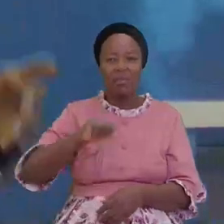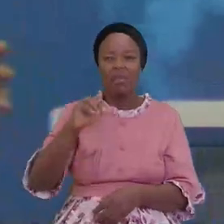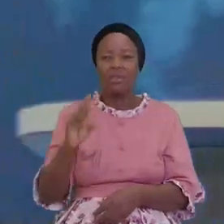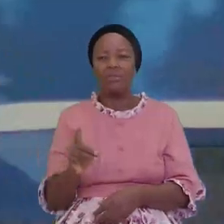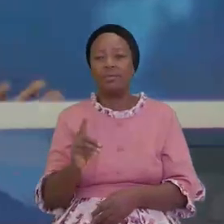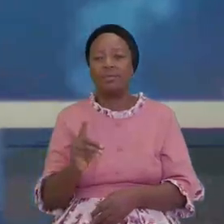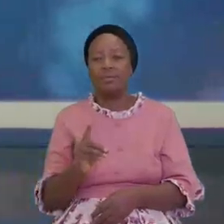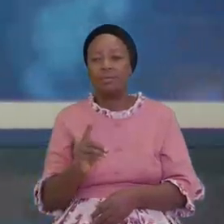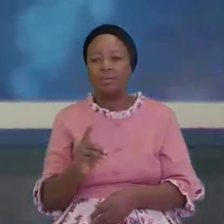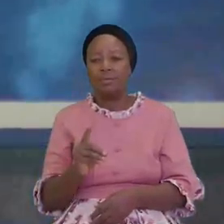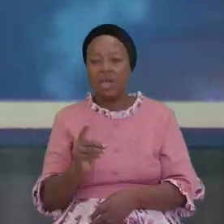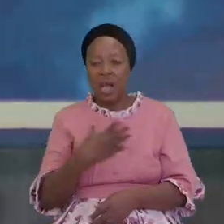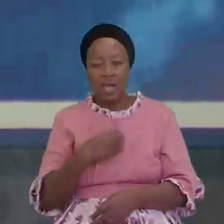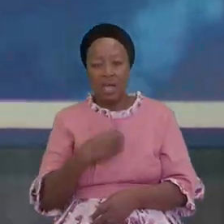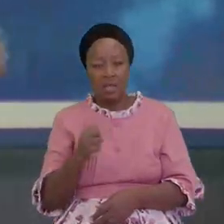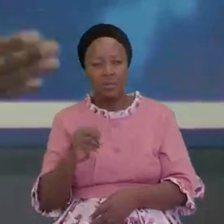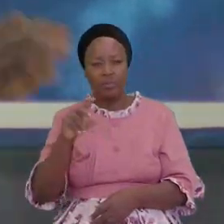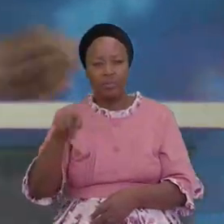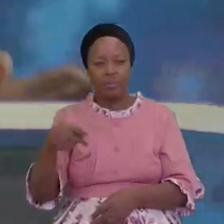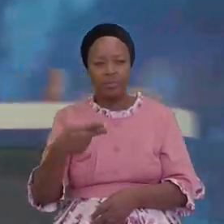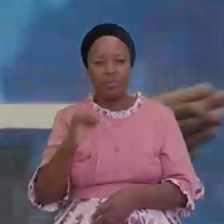Celui qui ne croira pas sera condamné.